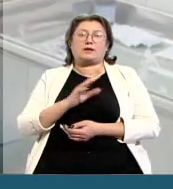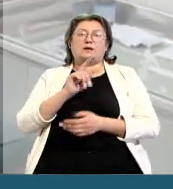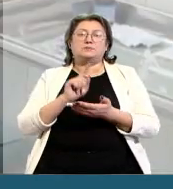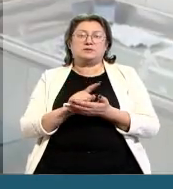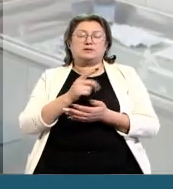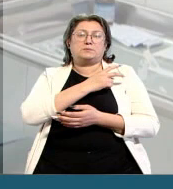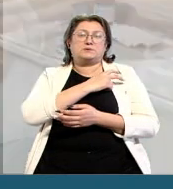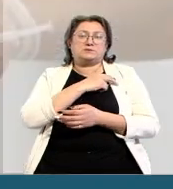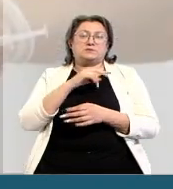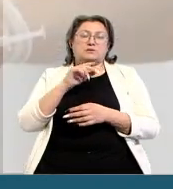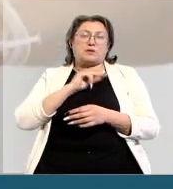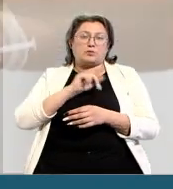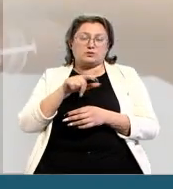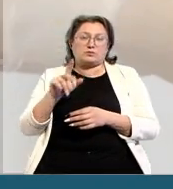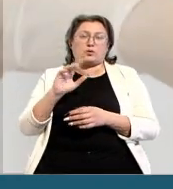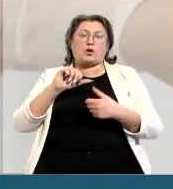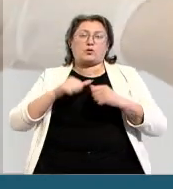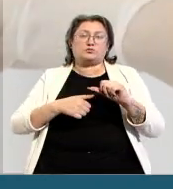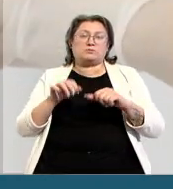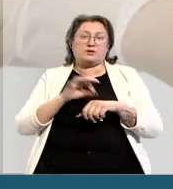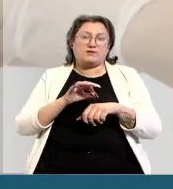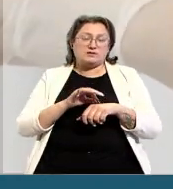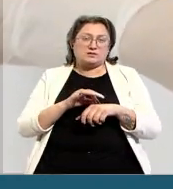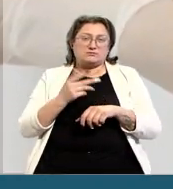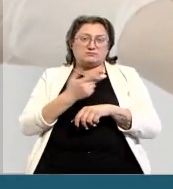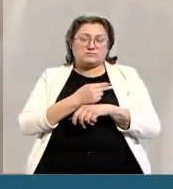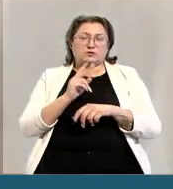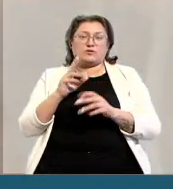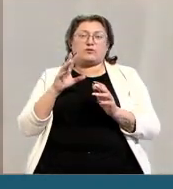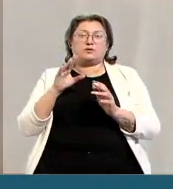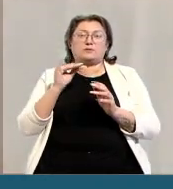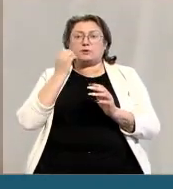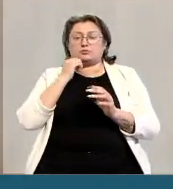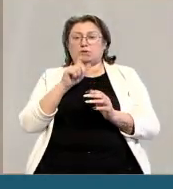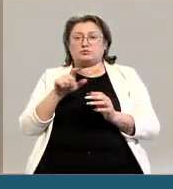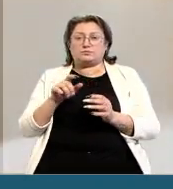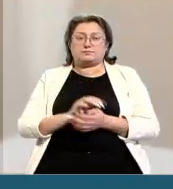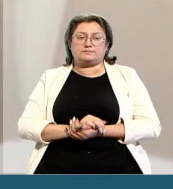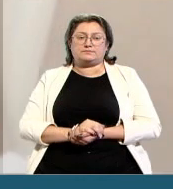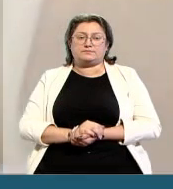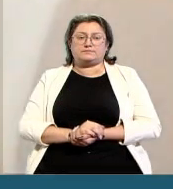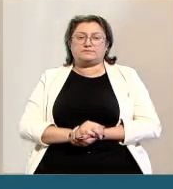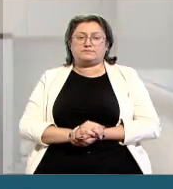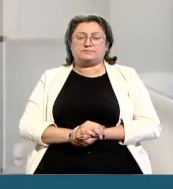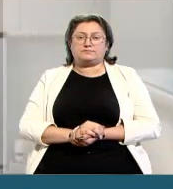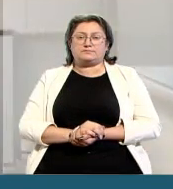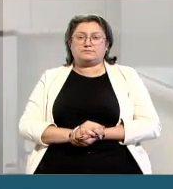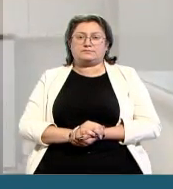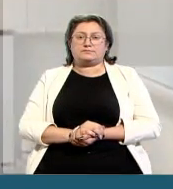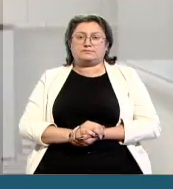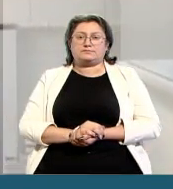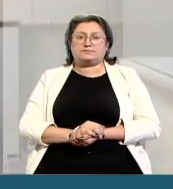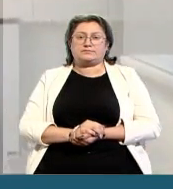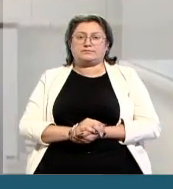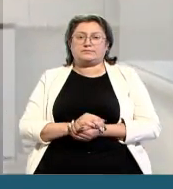10,108 миллионнан астам адамға егілді. Бұл ретте қамтылуы тиісті контингенттің 81,2% құрады. Екінші